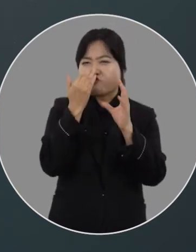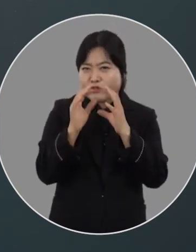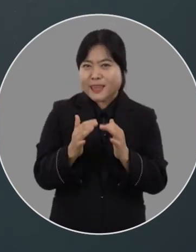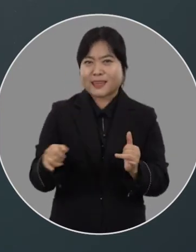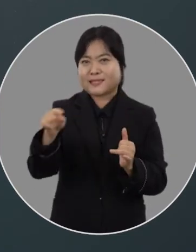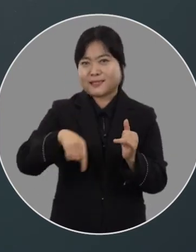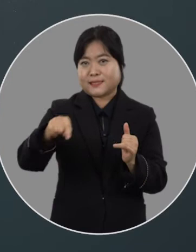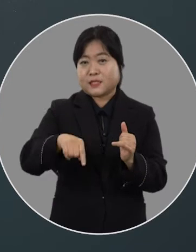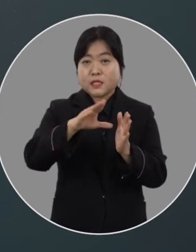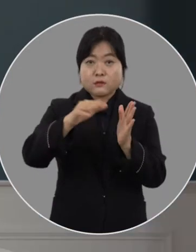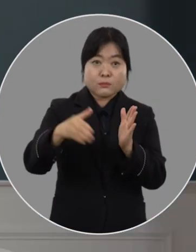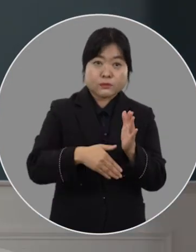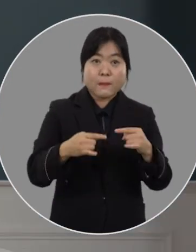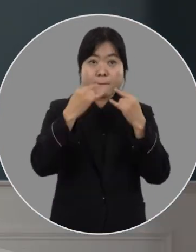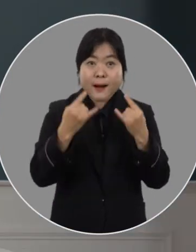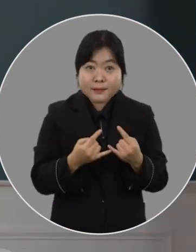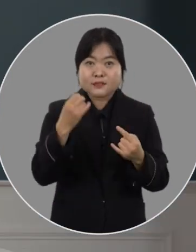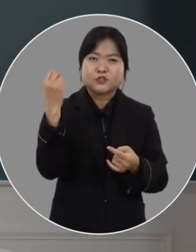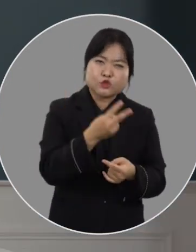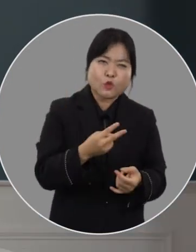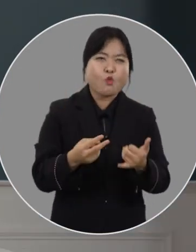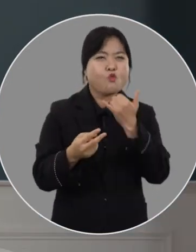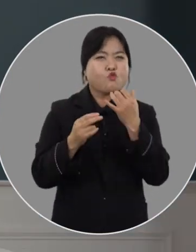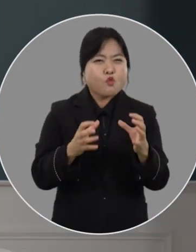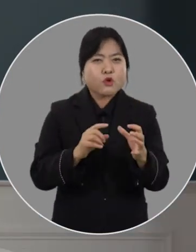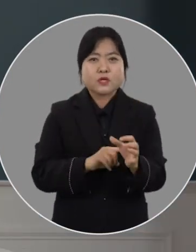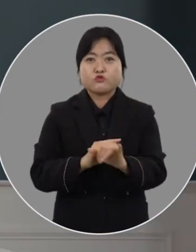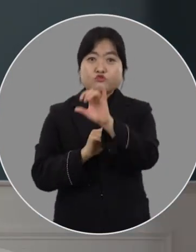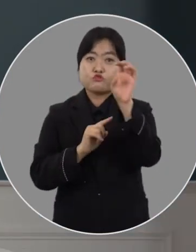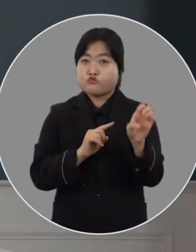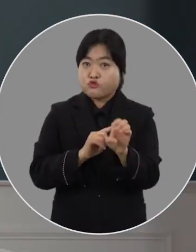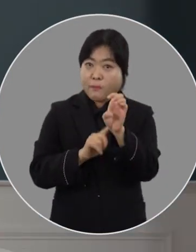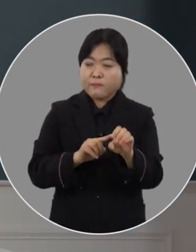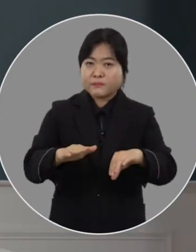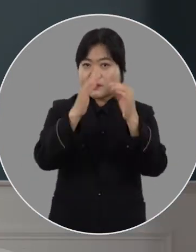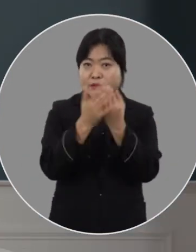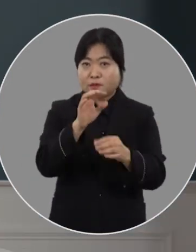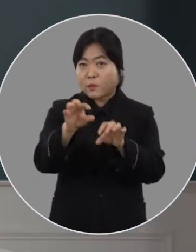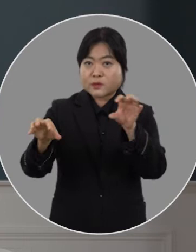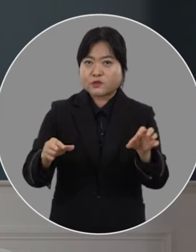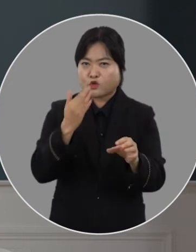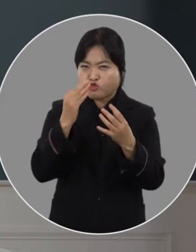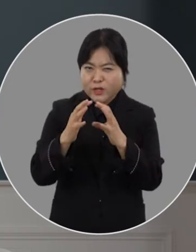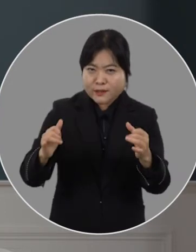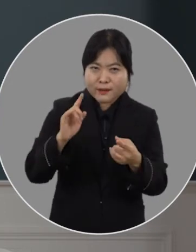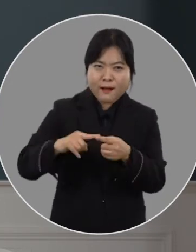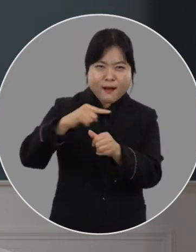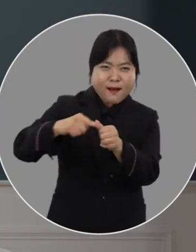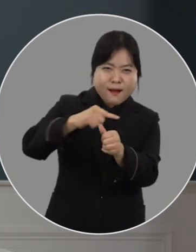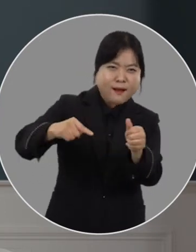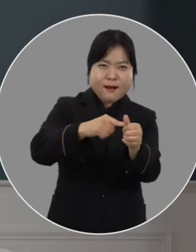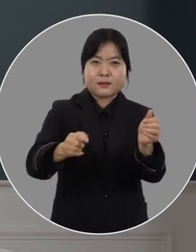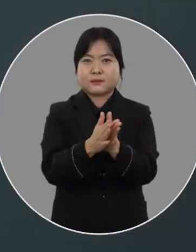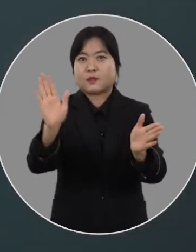유대인들이었는데요. 이때부터 프랑스는 물론이고 독일까지 유럽 전역에서 유대인들에 대한 학살이